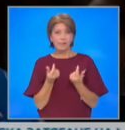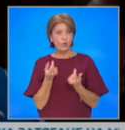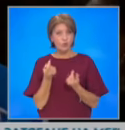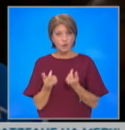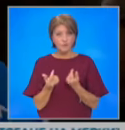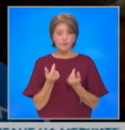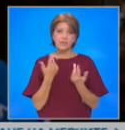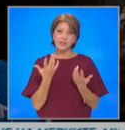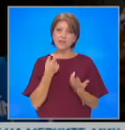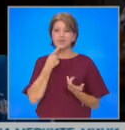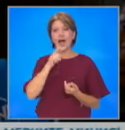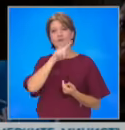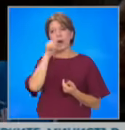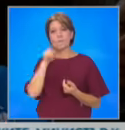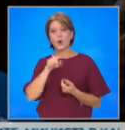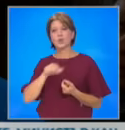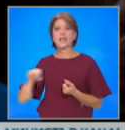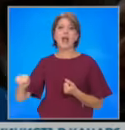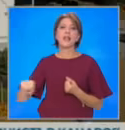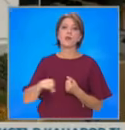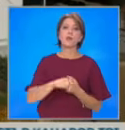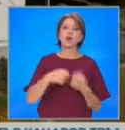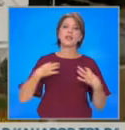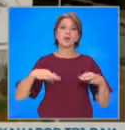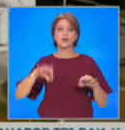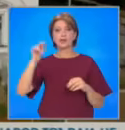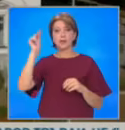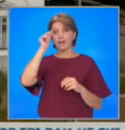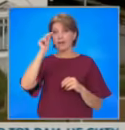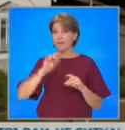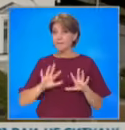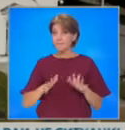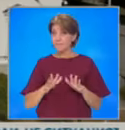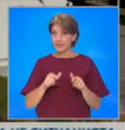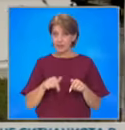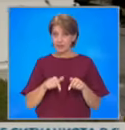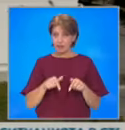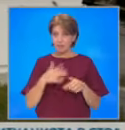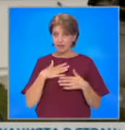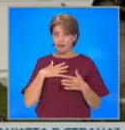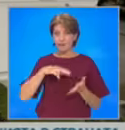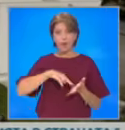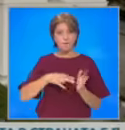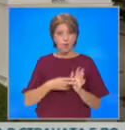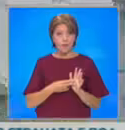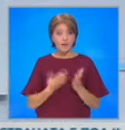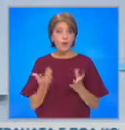по-стратегическата визия все пак е въпрос на ръководството на Демократична България. Дали ще има такъв проект и кой ще участва в него е въпрос на